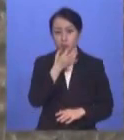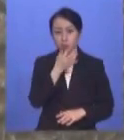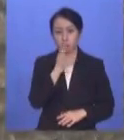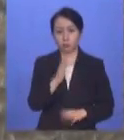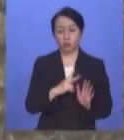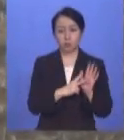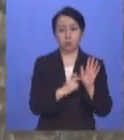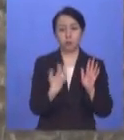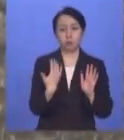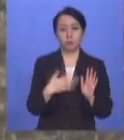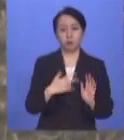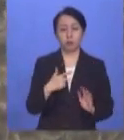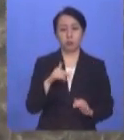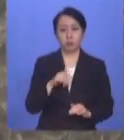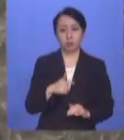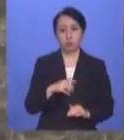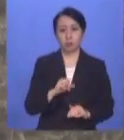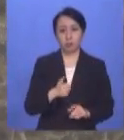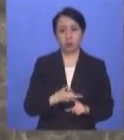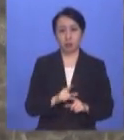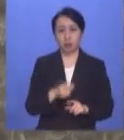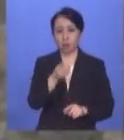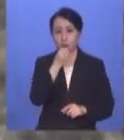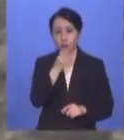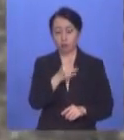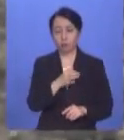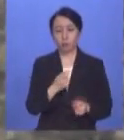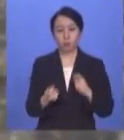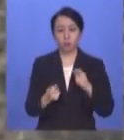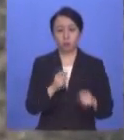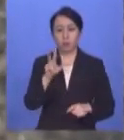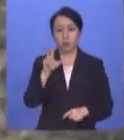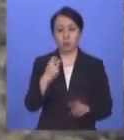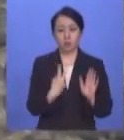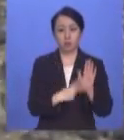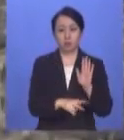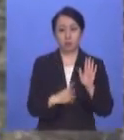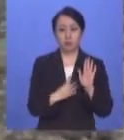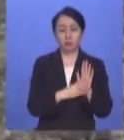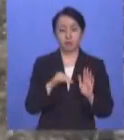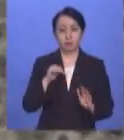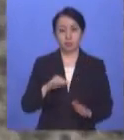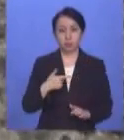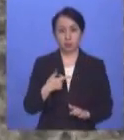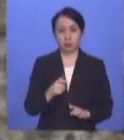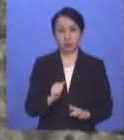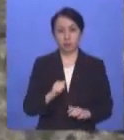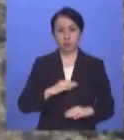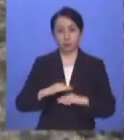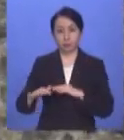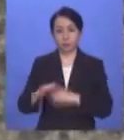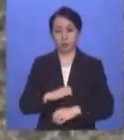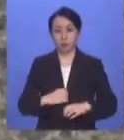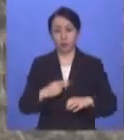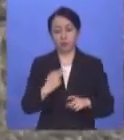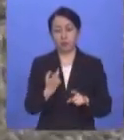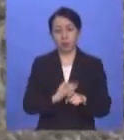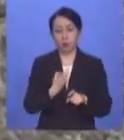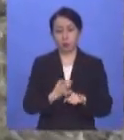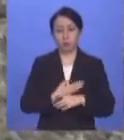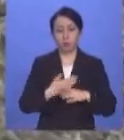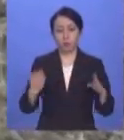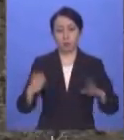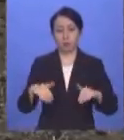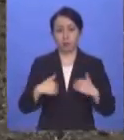отведут 751 тысячу гектаров. Для кормовых культур выделят 379 тысяч гектаров. Площадь гречихи и картофеля увеличат